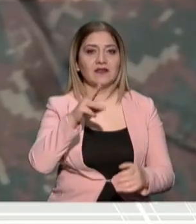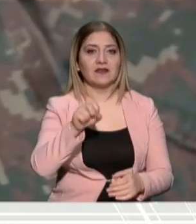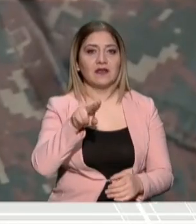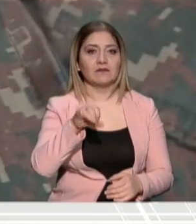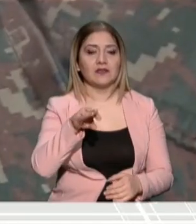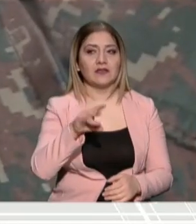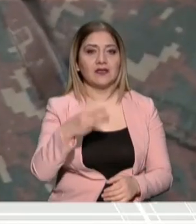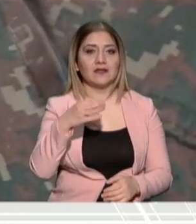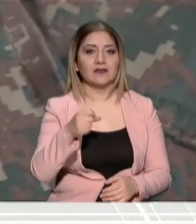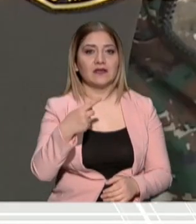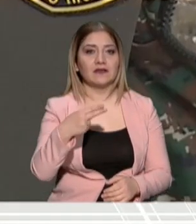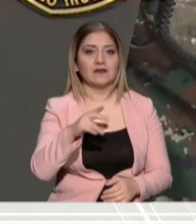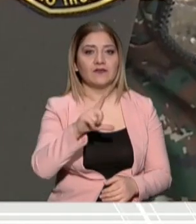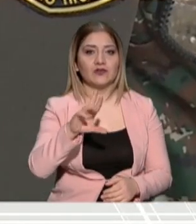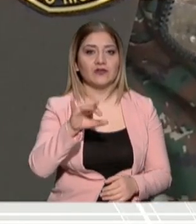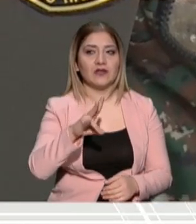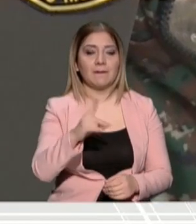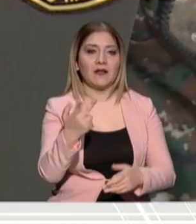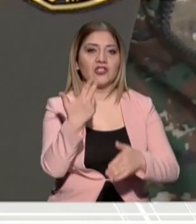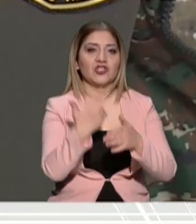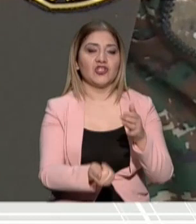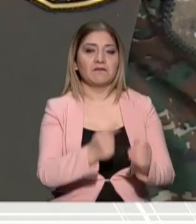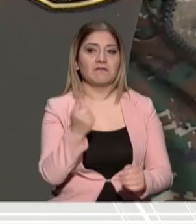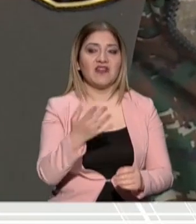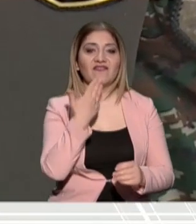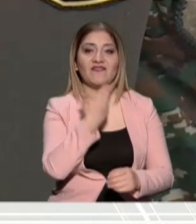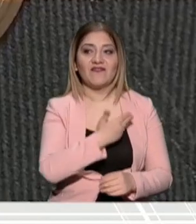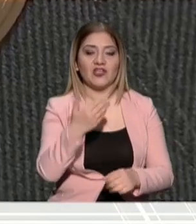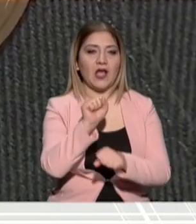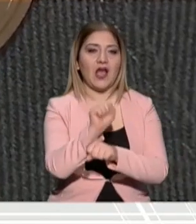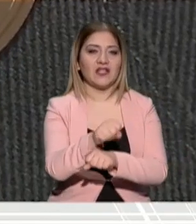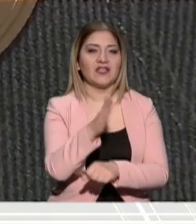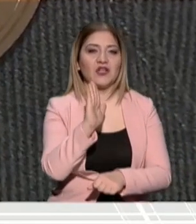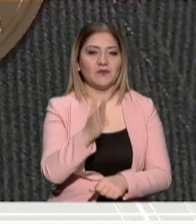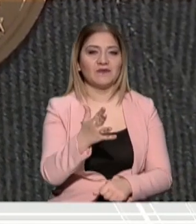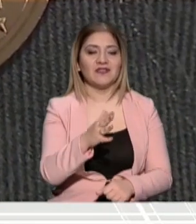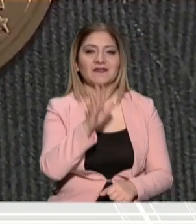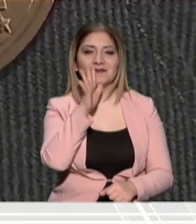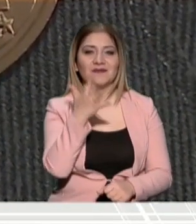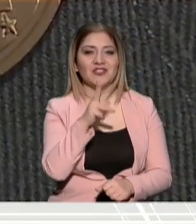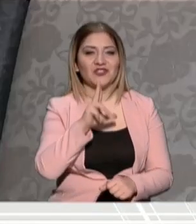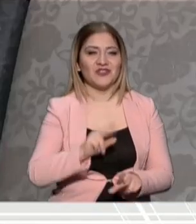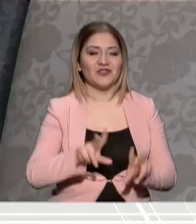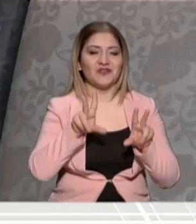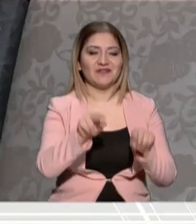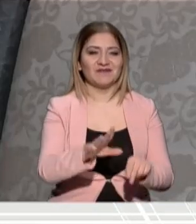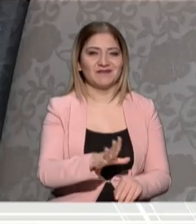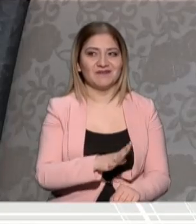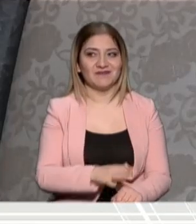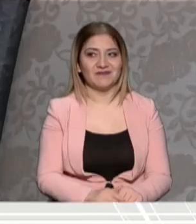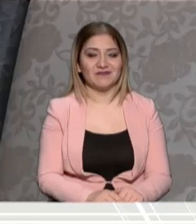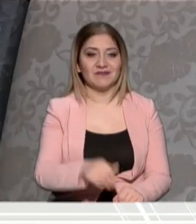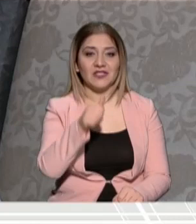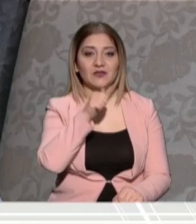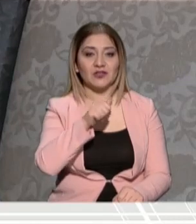Թադևոսյանը, միայն մի ճակատամարտում տանուլ ենք տվել, իսկ վերջնարդյունքում հաղթելու ենք, հնգամյա դստերը խոստացել է։ Փորձելու